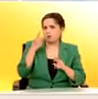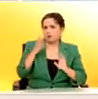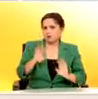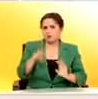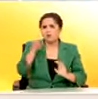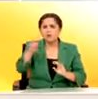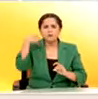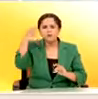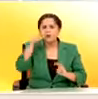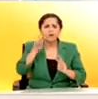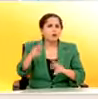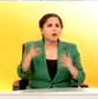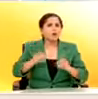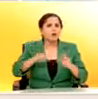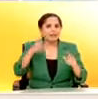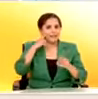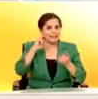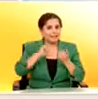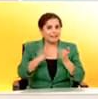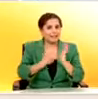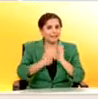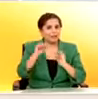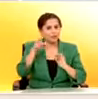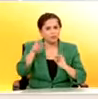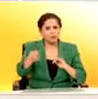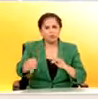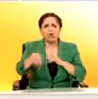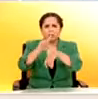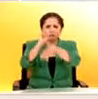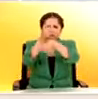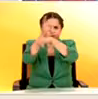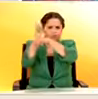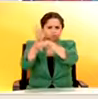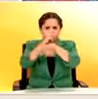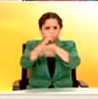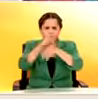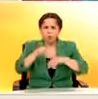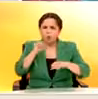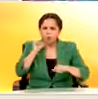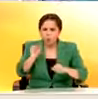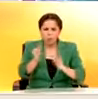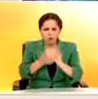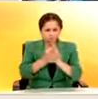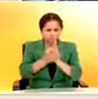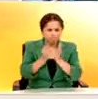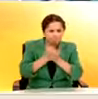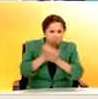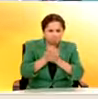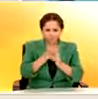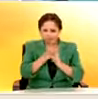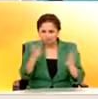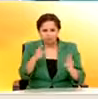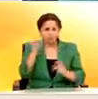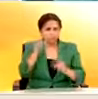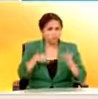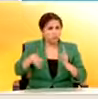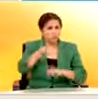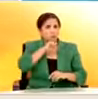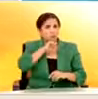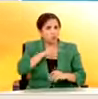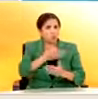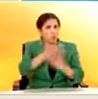ये वीडियो इसरो की एक अनोखी ड्रोन प्रतियोगिता का था। इस वीडियो में हमारे देश के